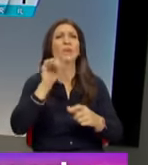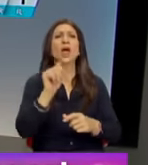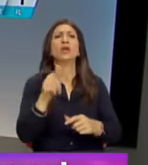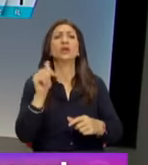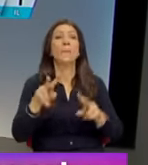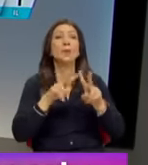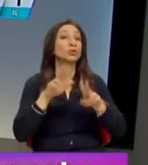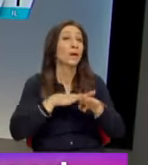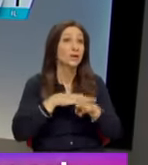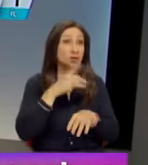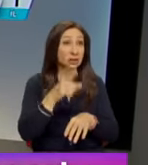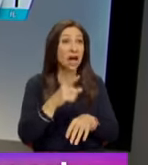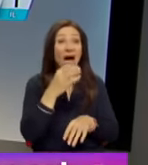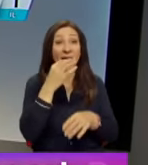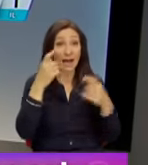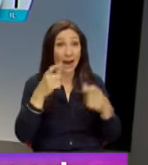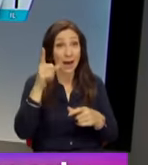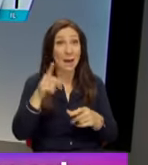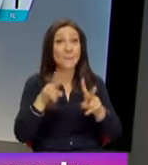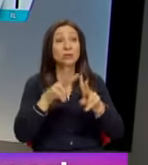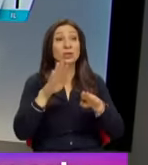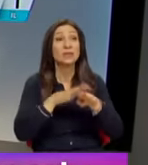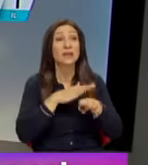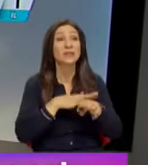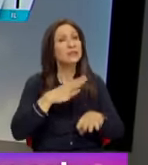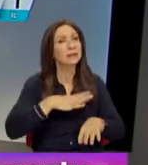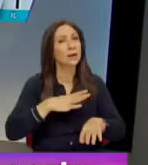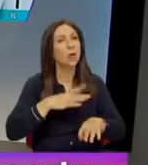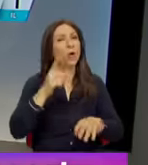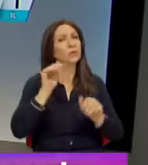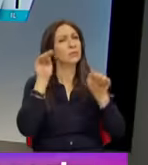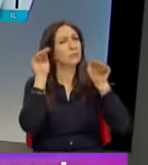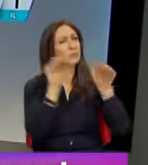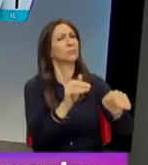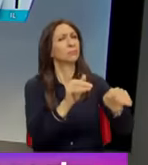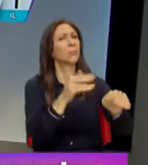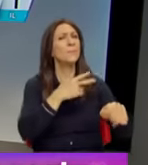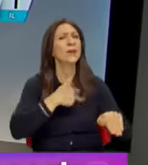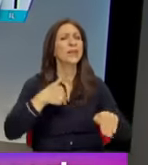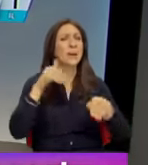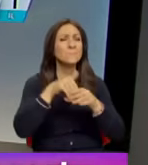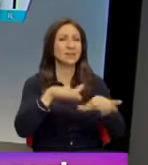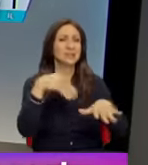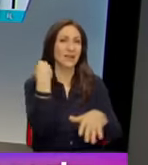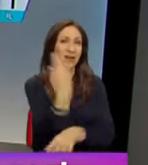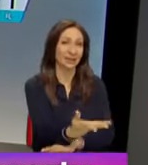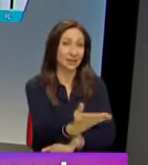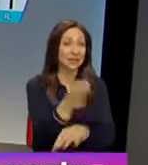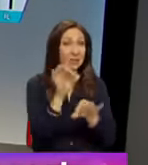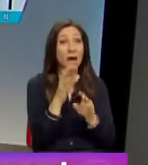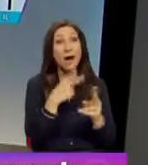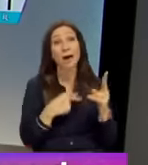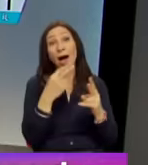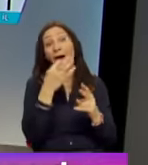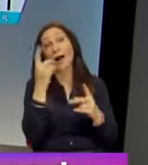ilçelerde Mansur Yavaş'ın, Ankara Mansur Yavaş'ın istediği o desteği belediye meclisinde verdi. Şimdi Ankara